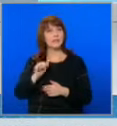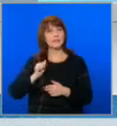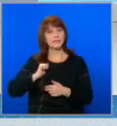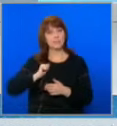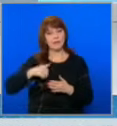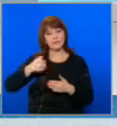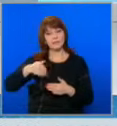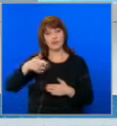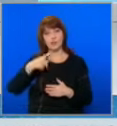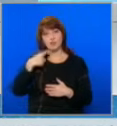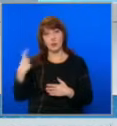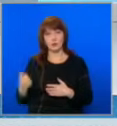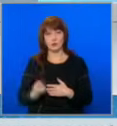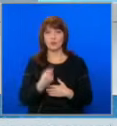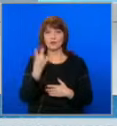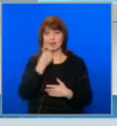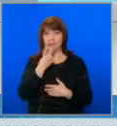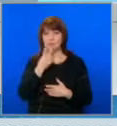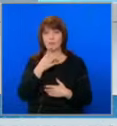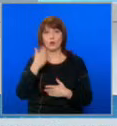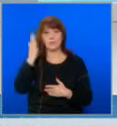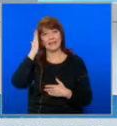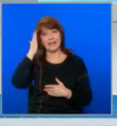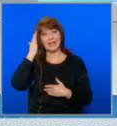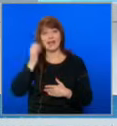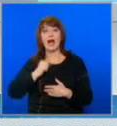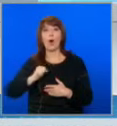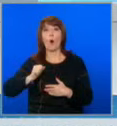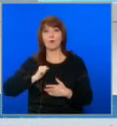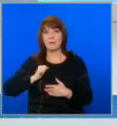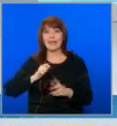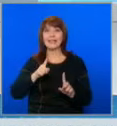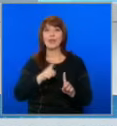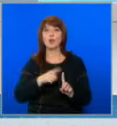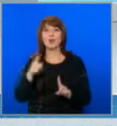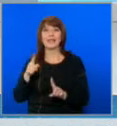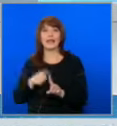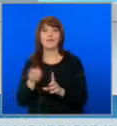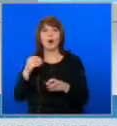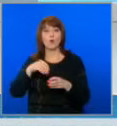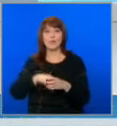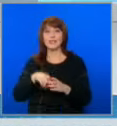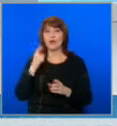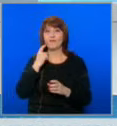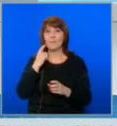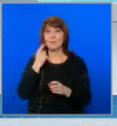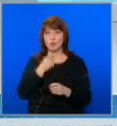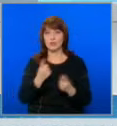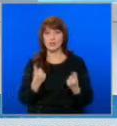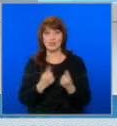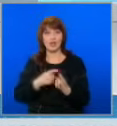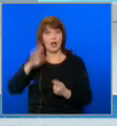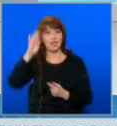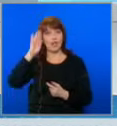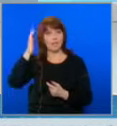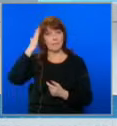следващите години това стана ясно от думите на министъра на отбраната тодор тагарев който участва в брюксел в срещата на военните министри